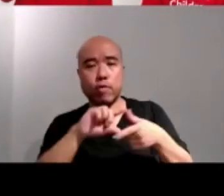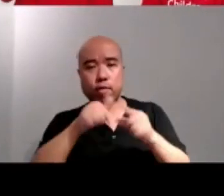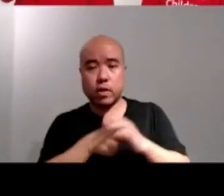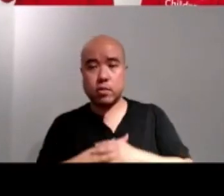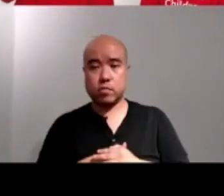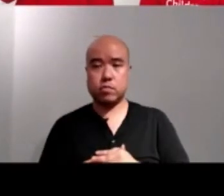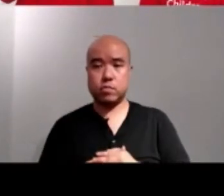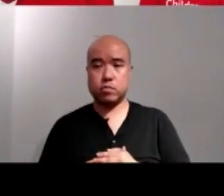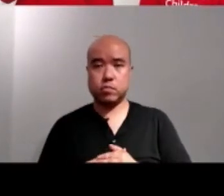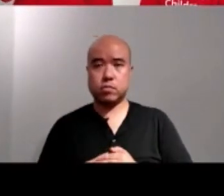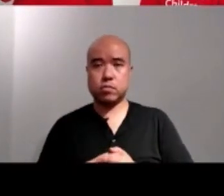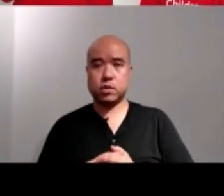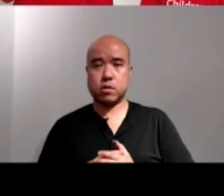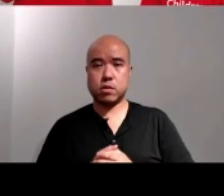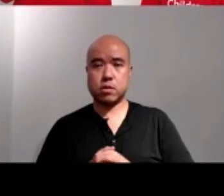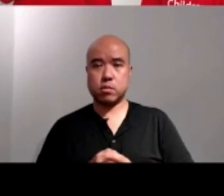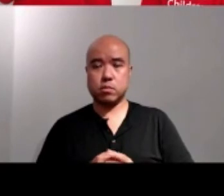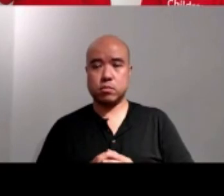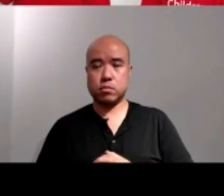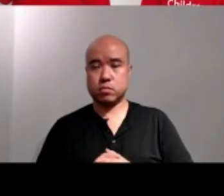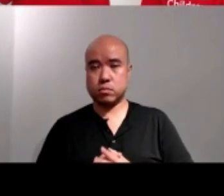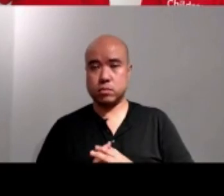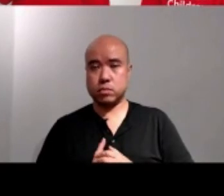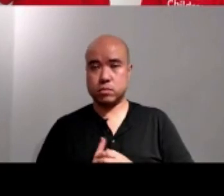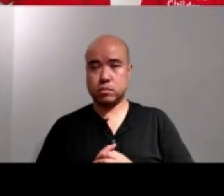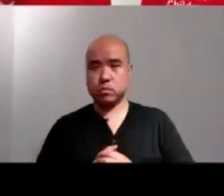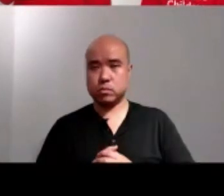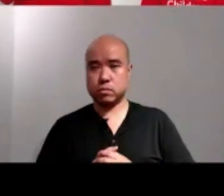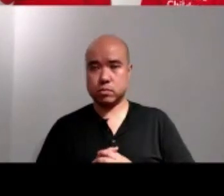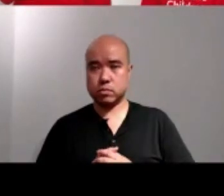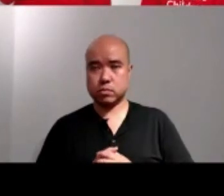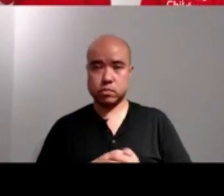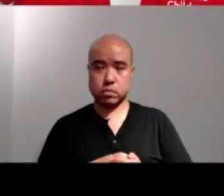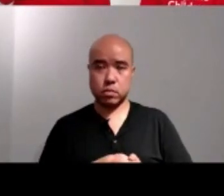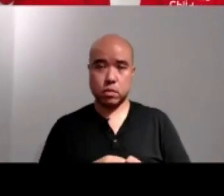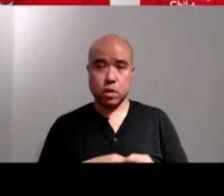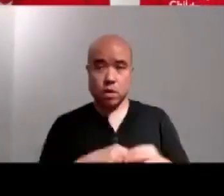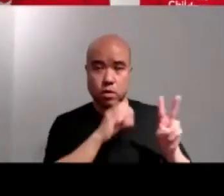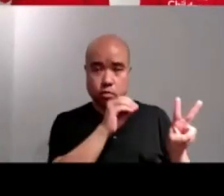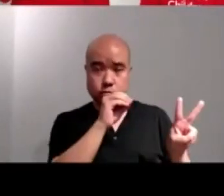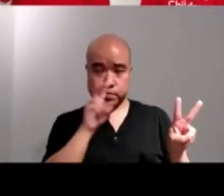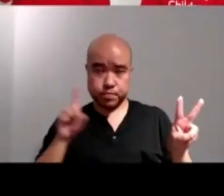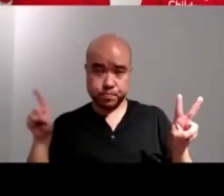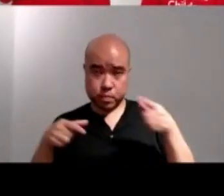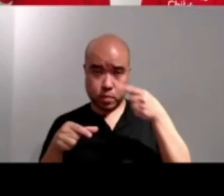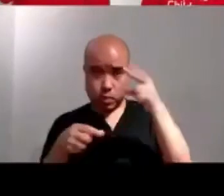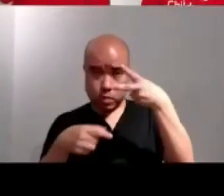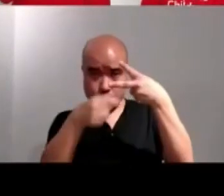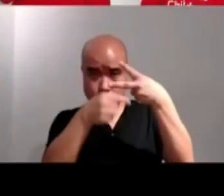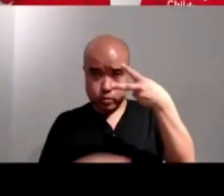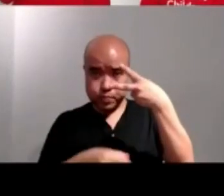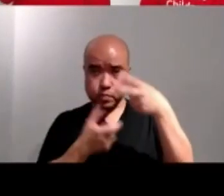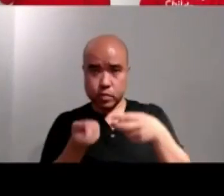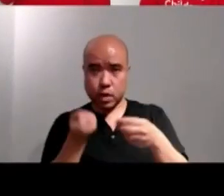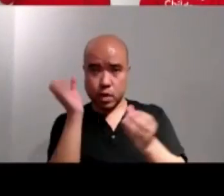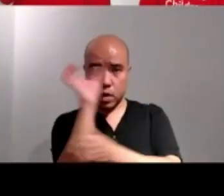咁到下一個 slide 啦。咁我哋首先就會喺2021年2月嗰度發布一個微電影，而呢個微電影係會由唔同